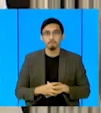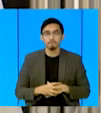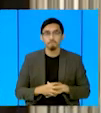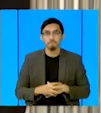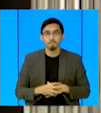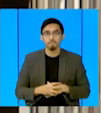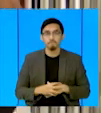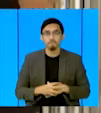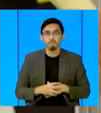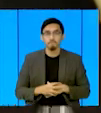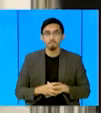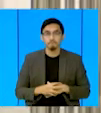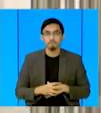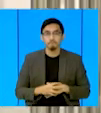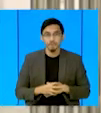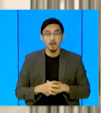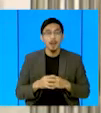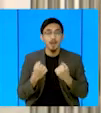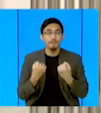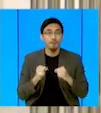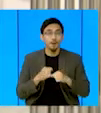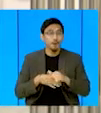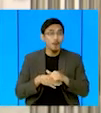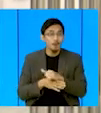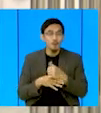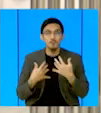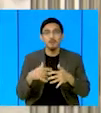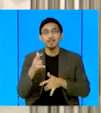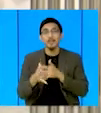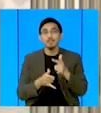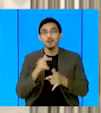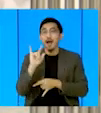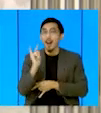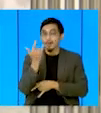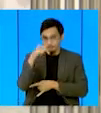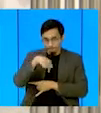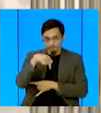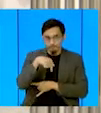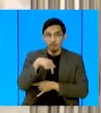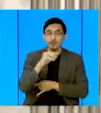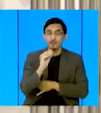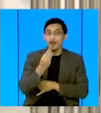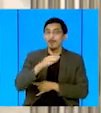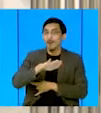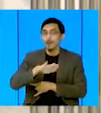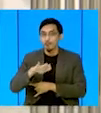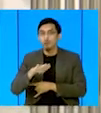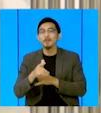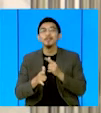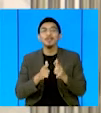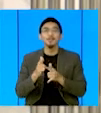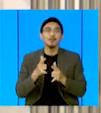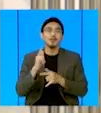Pemirsa, menjelang libur Hari Raya Idul Adha, ini di stasiun Halim. Lebih tepatnya di stasiun kereta cepat